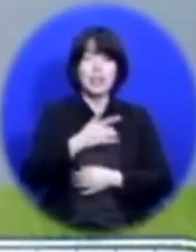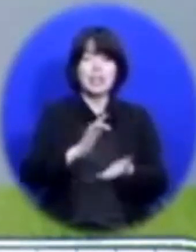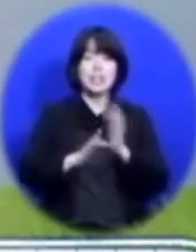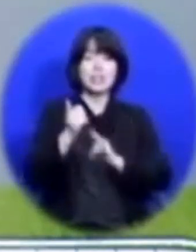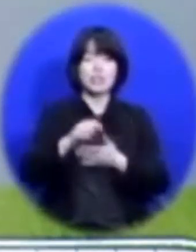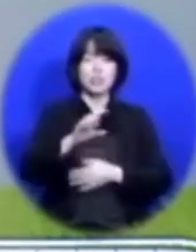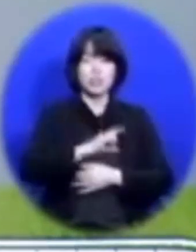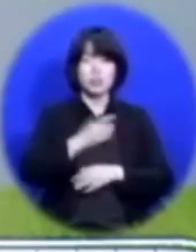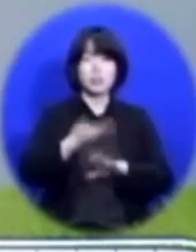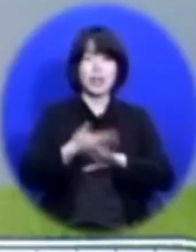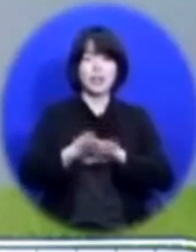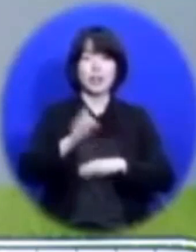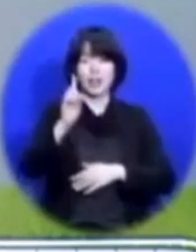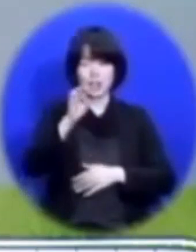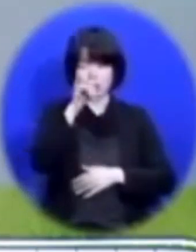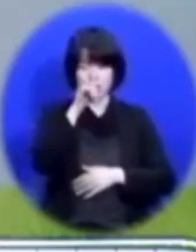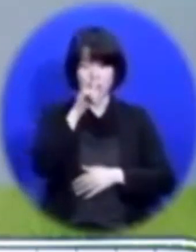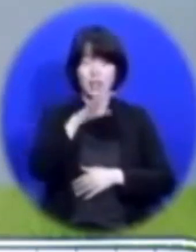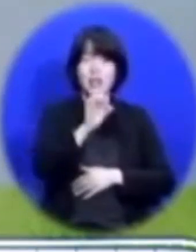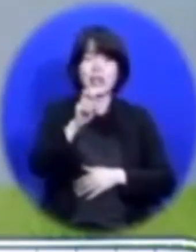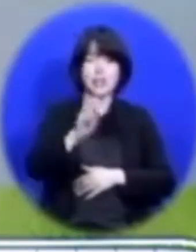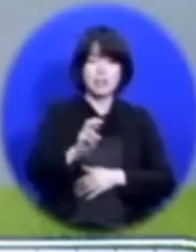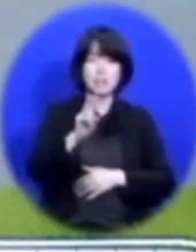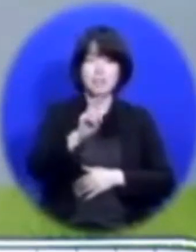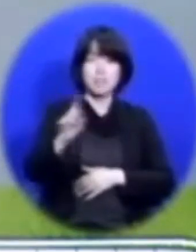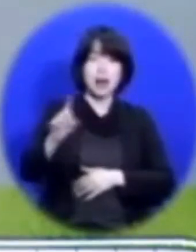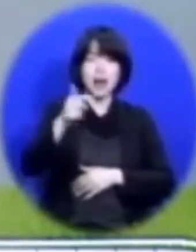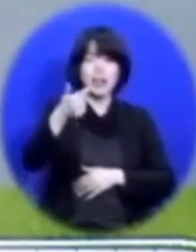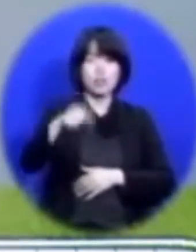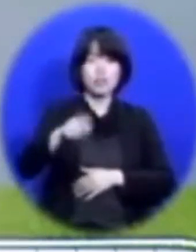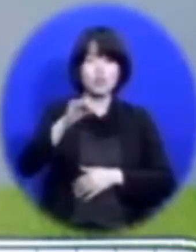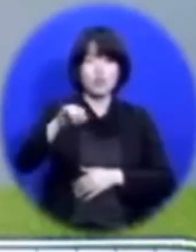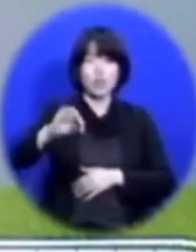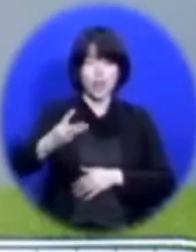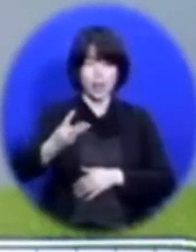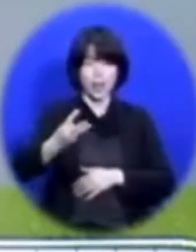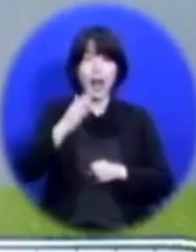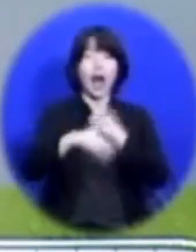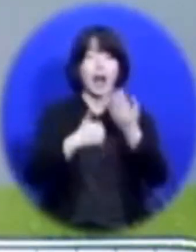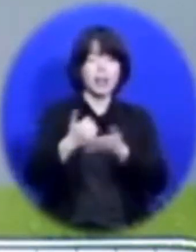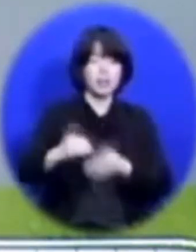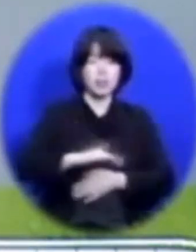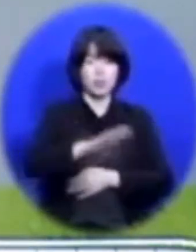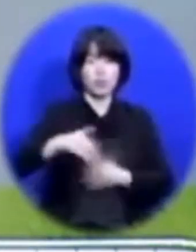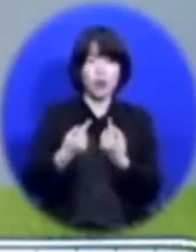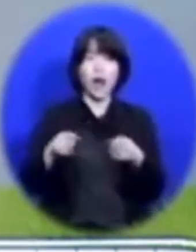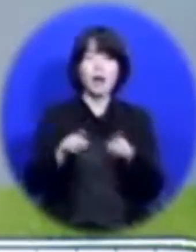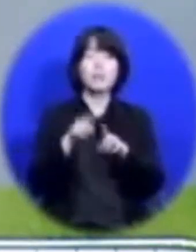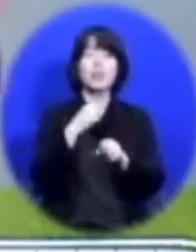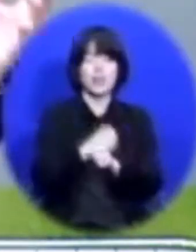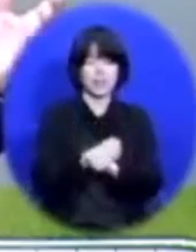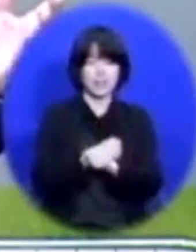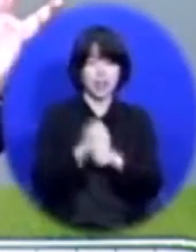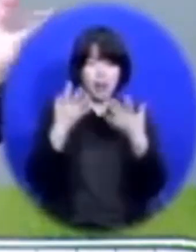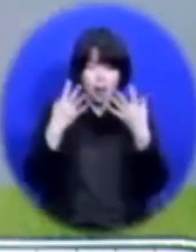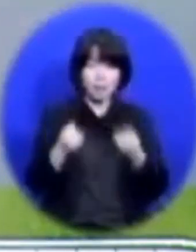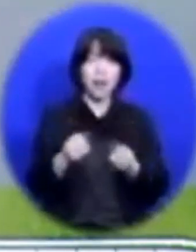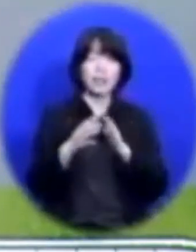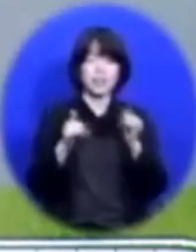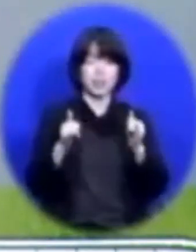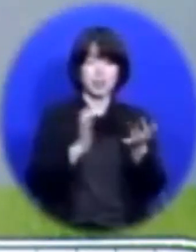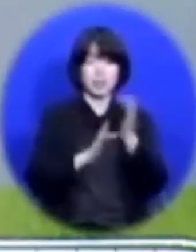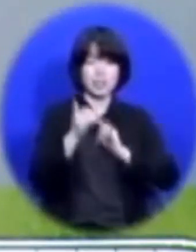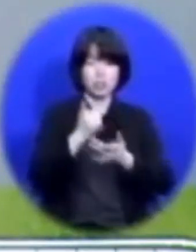예수님의이름에는또다른의미가있습니다.이분은임마누엘입니다.하나님은우리와함께계십니다 .많은사람들이예수